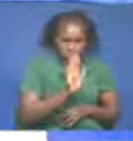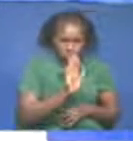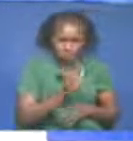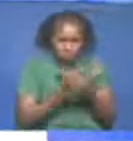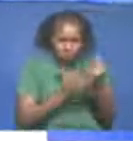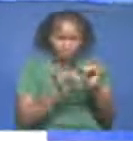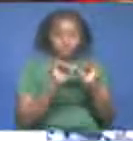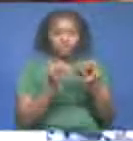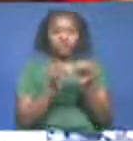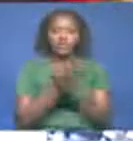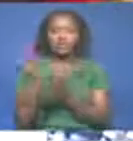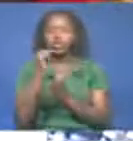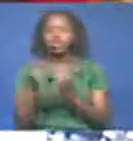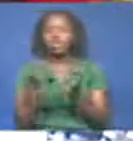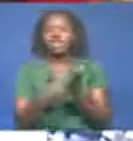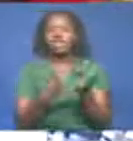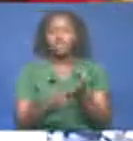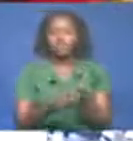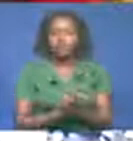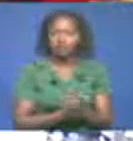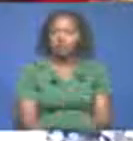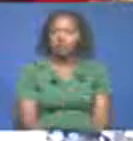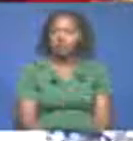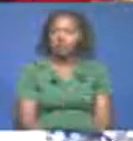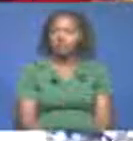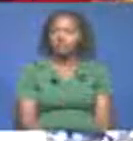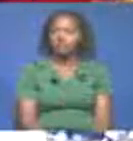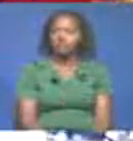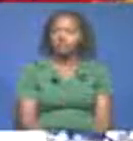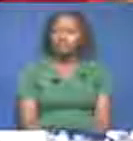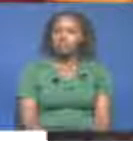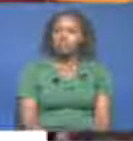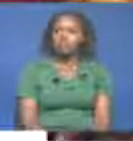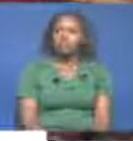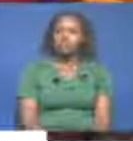Testament and the Old Testament. Beatrice Gatonyengetich, Darubini Wikendi.